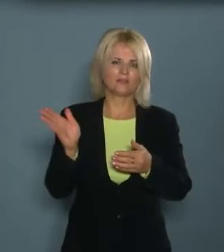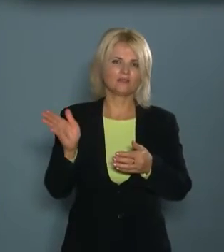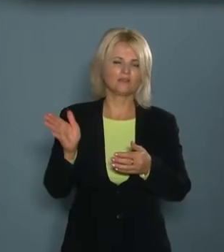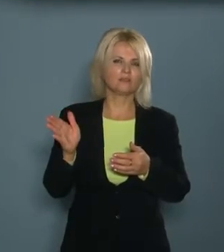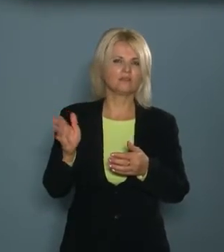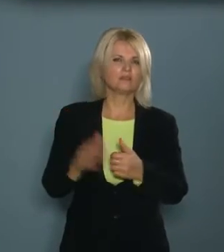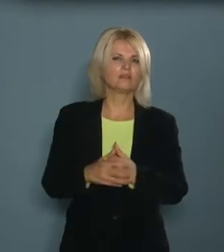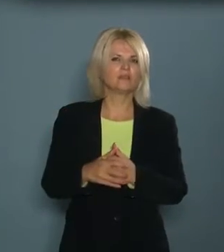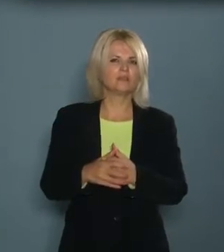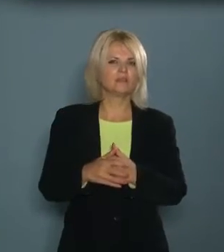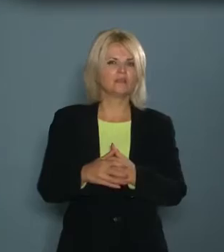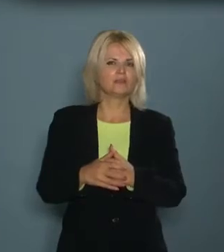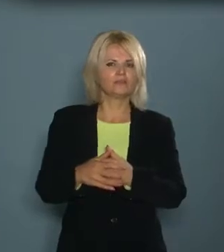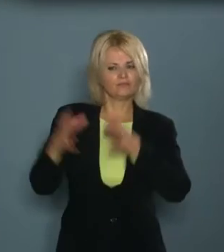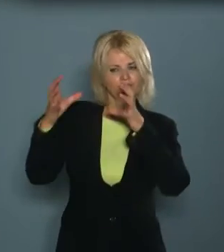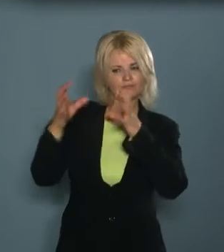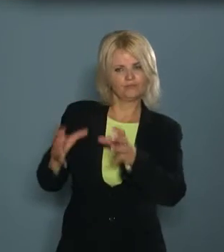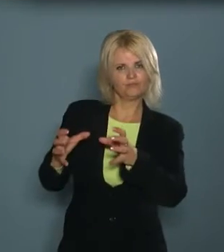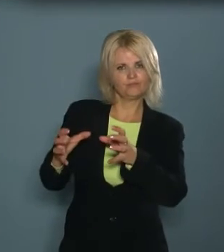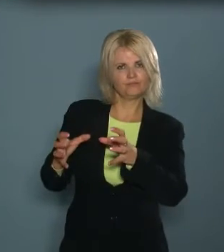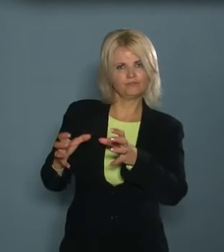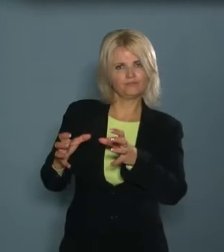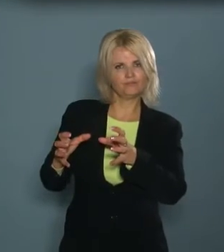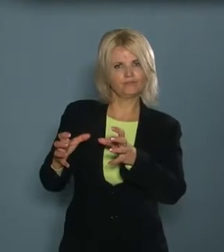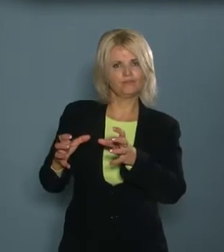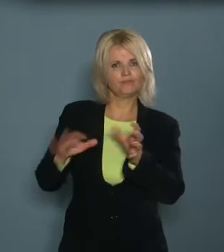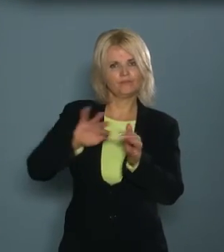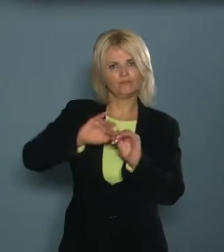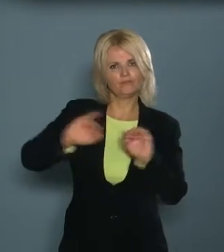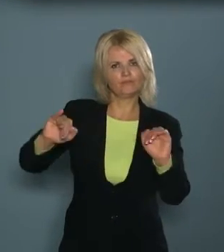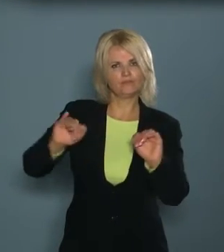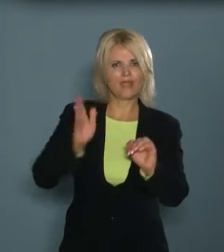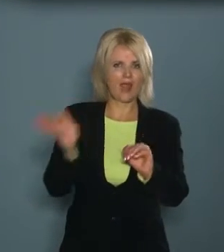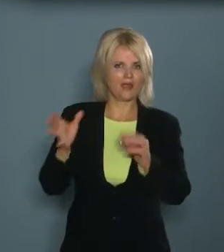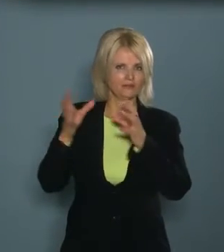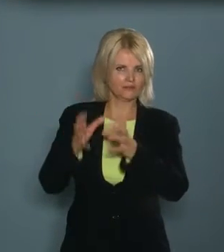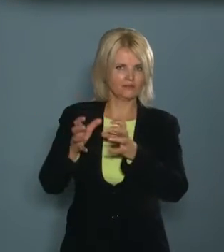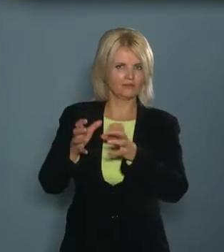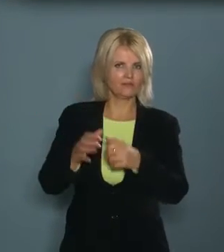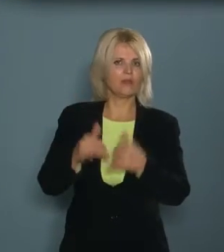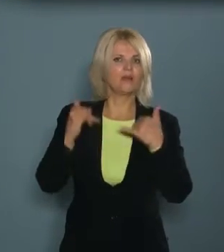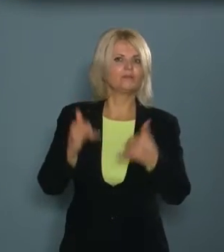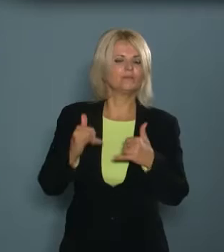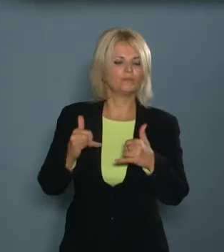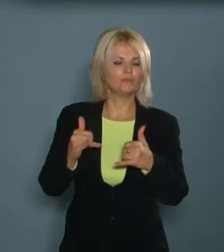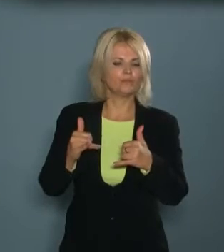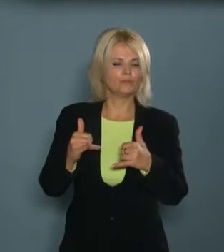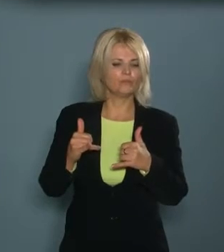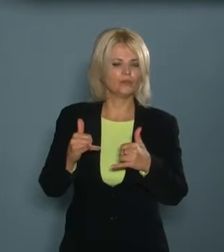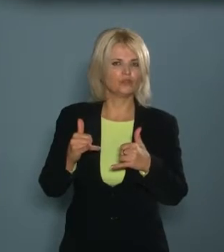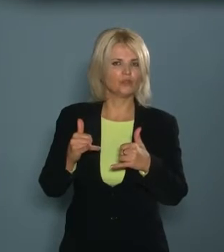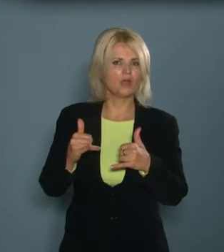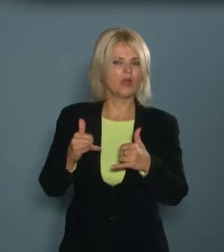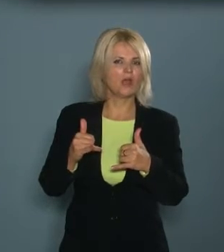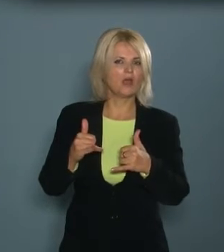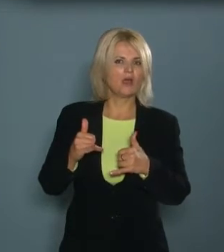úgy tűnik, legalábbis most, hogy megőrizte az